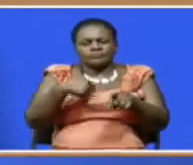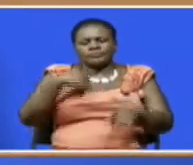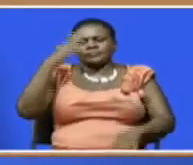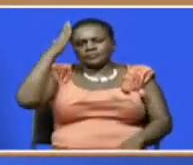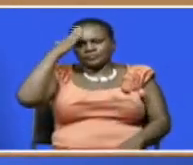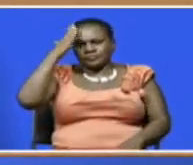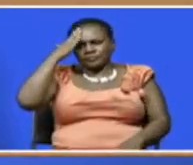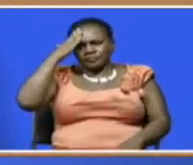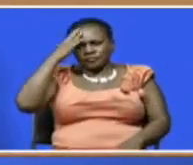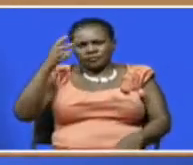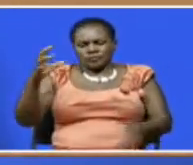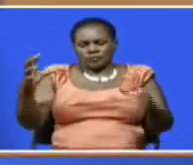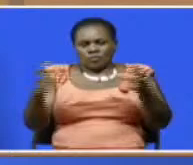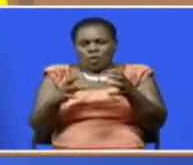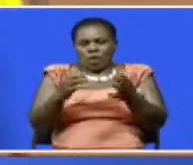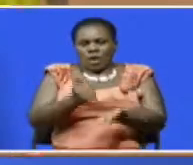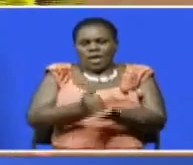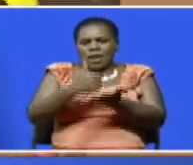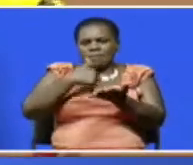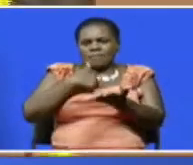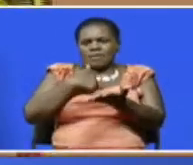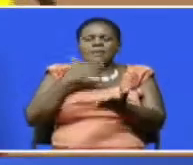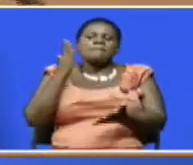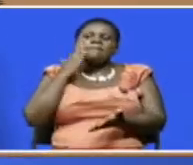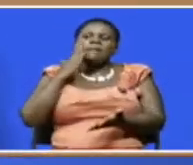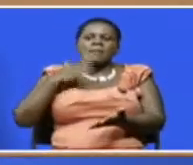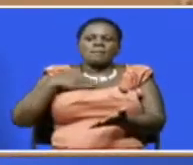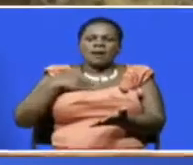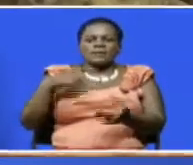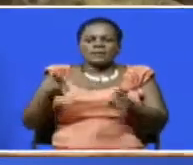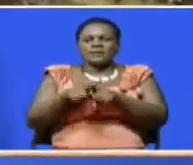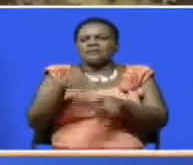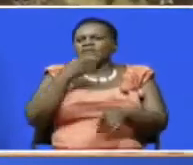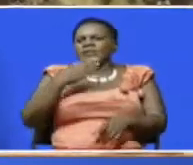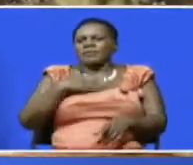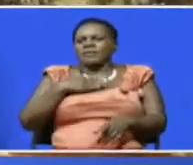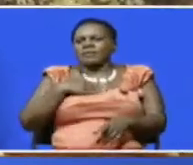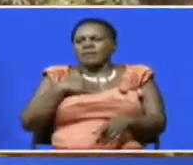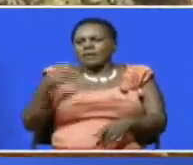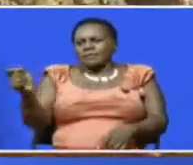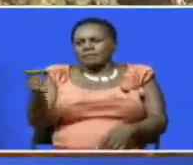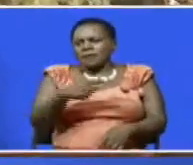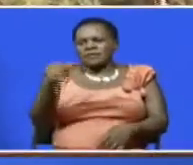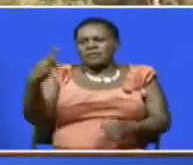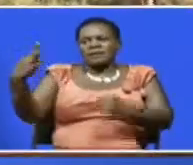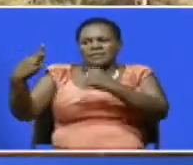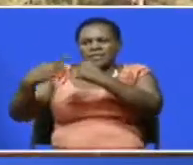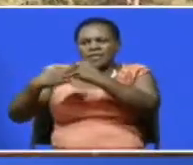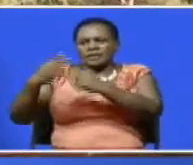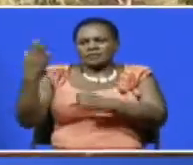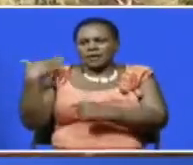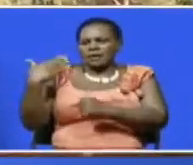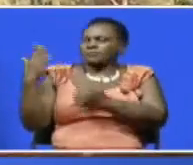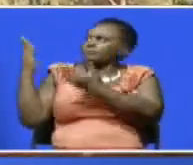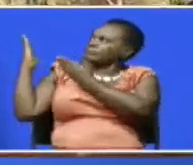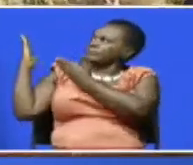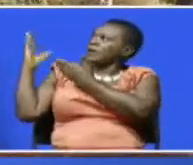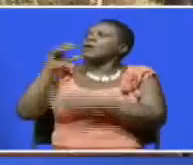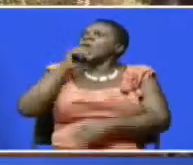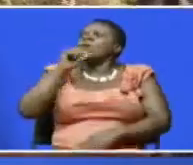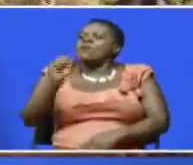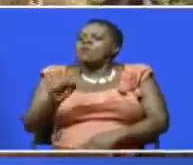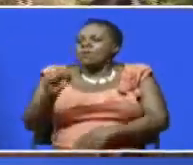najua hii ball itanisaidia mimi na mamangu na babangu. Kwa kipindi cha miezi 8 iliyopita, Felix mwenye umri wa